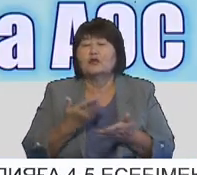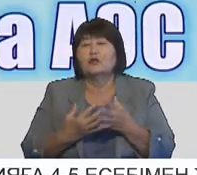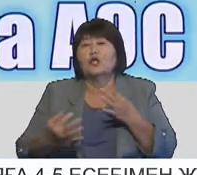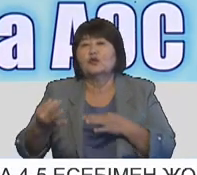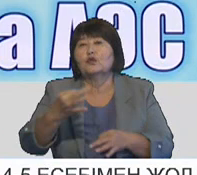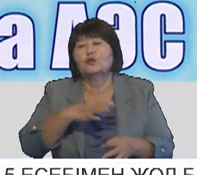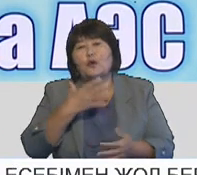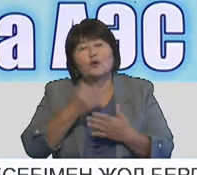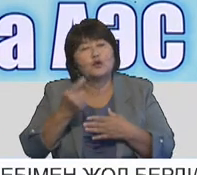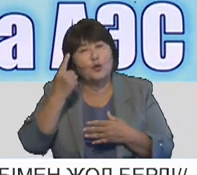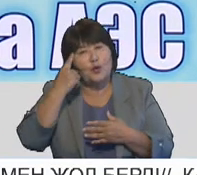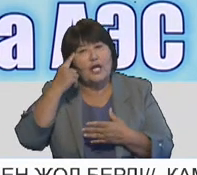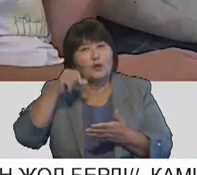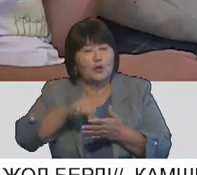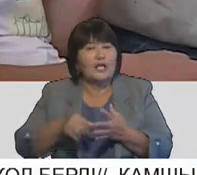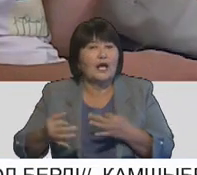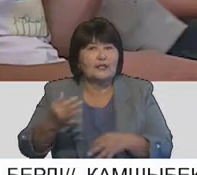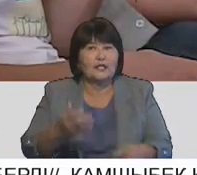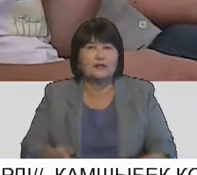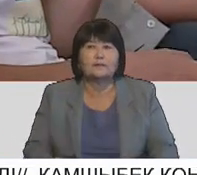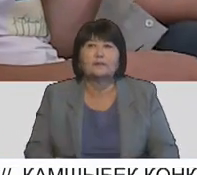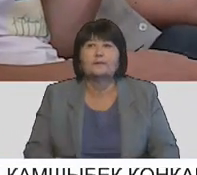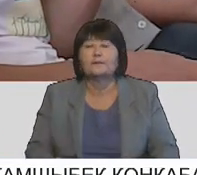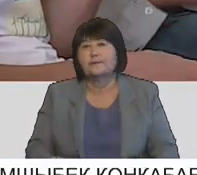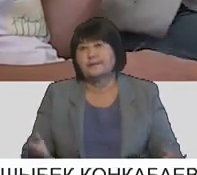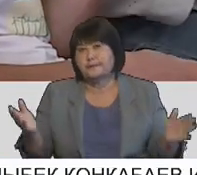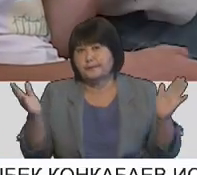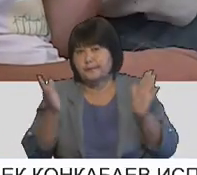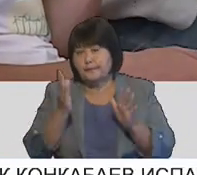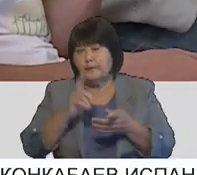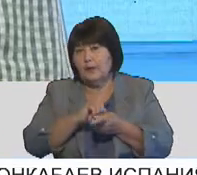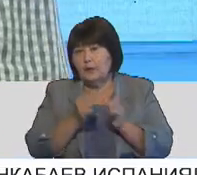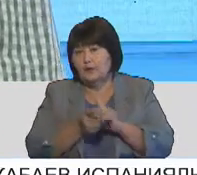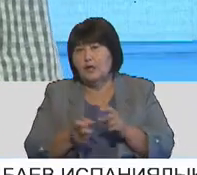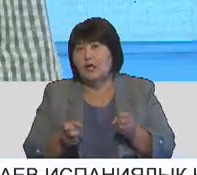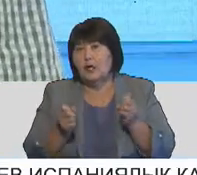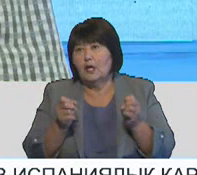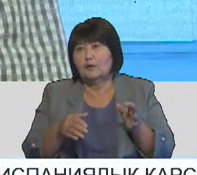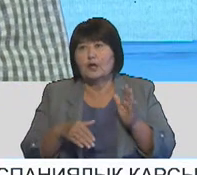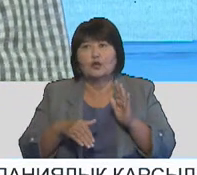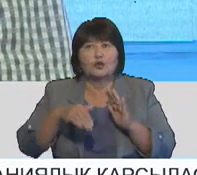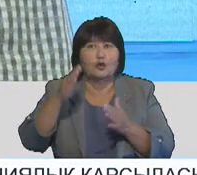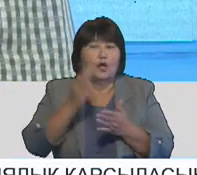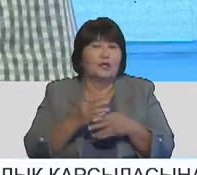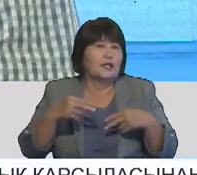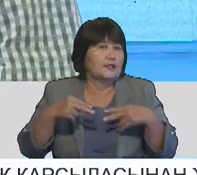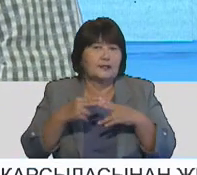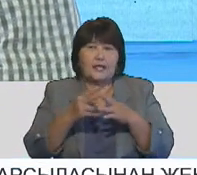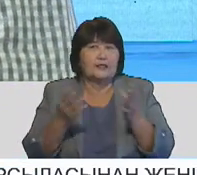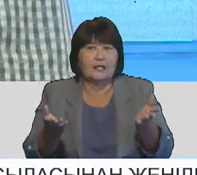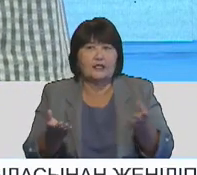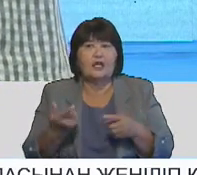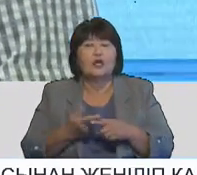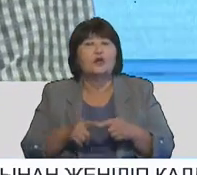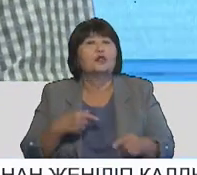қозғап, өз ойларын ортаға салды. Технология өзгерді. Қауіпсіздігін жоғарылатып жатыр қазір станциялар. Сондықтан